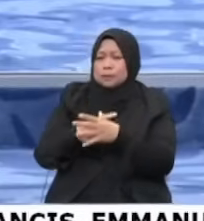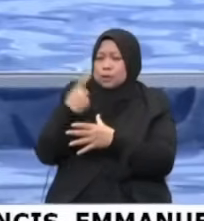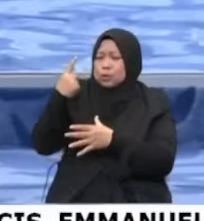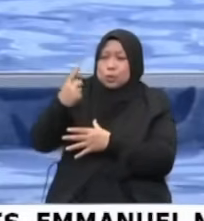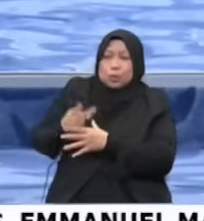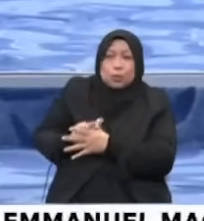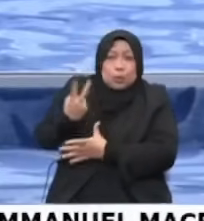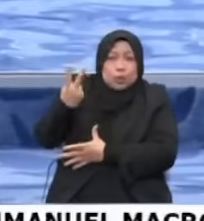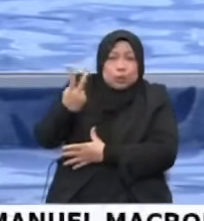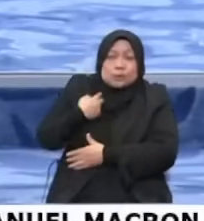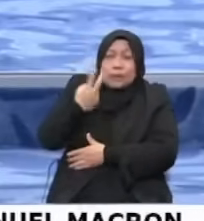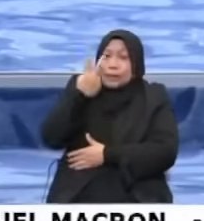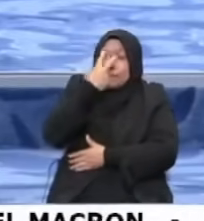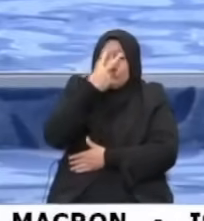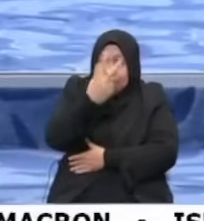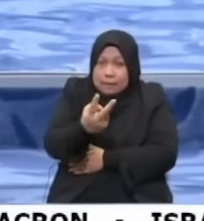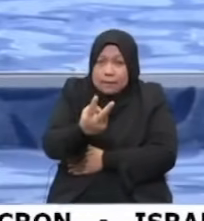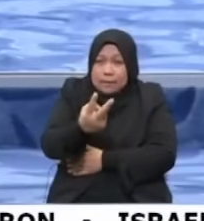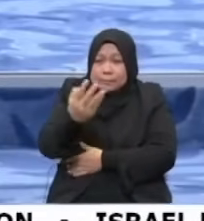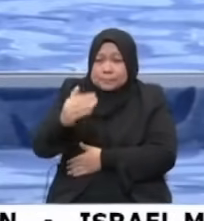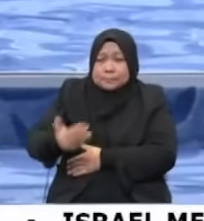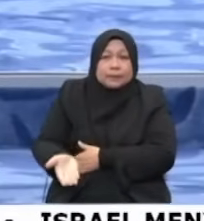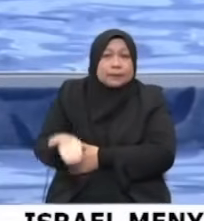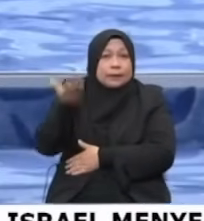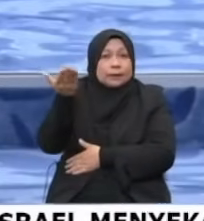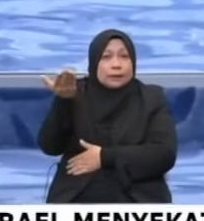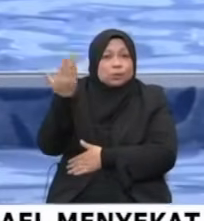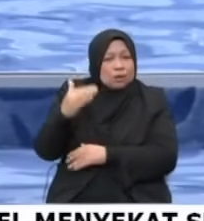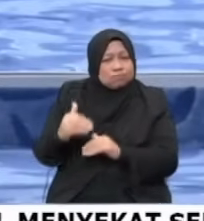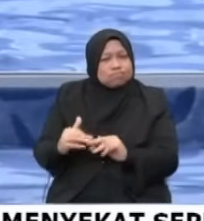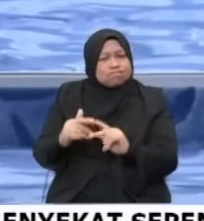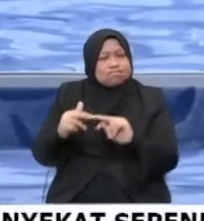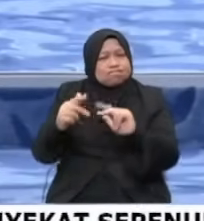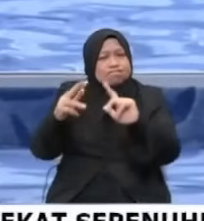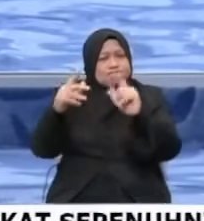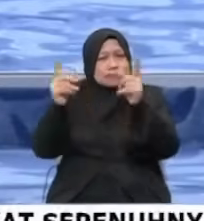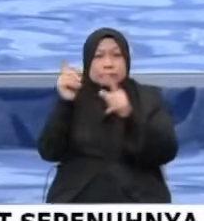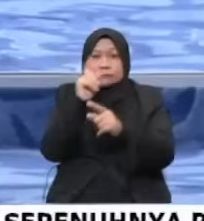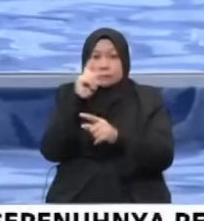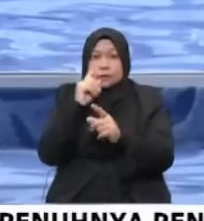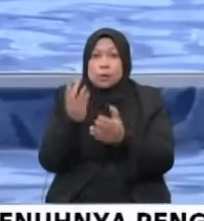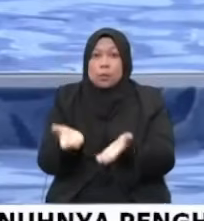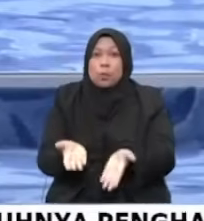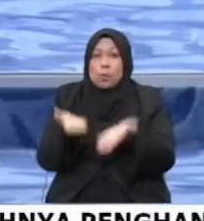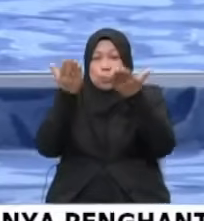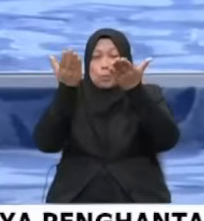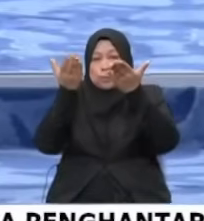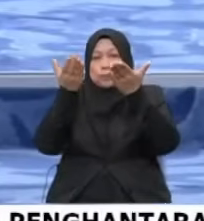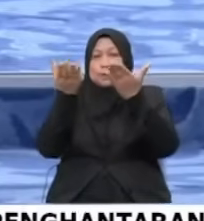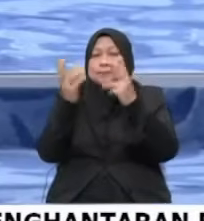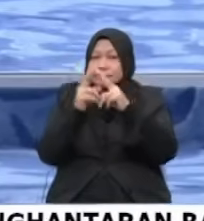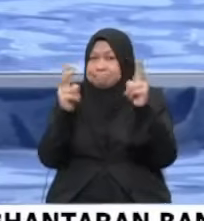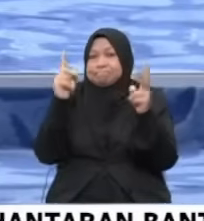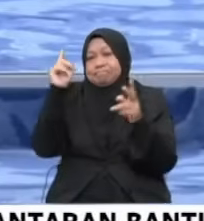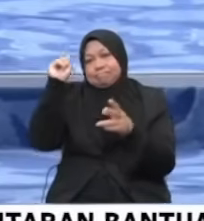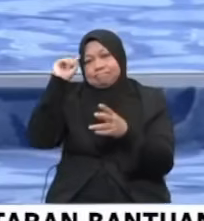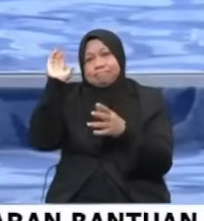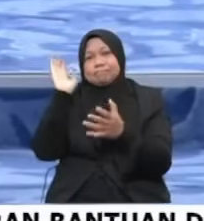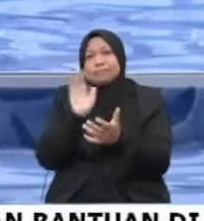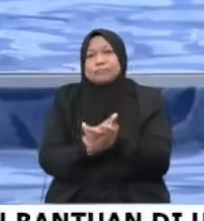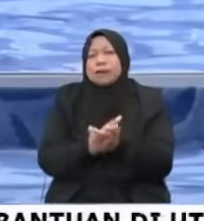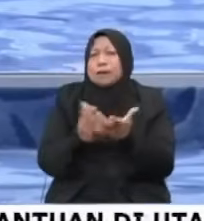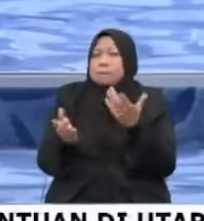Februari nampak Ke peningkatan yang mendadak yang peningkatan yang sangat meyakinkan